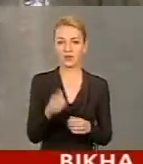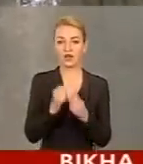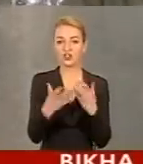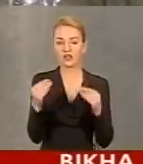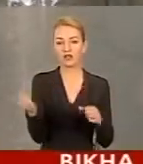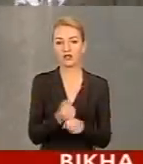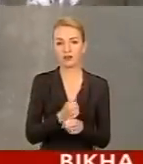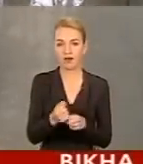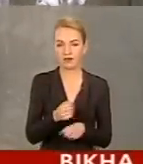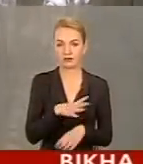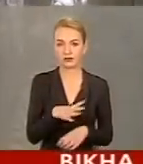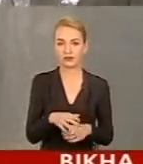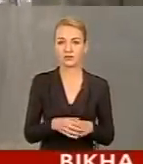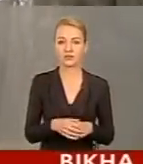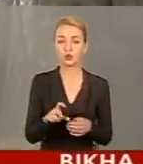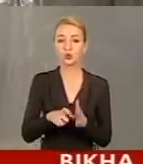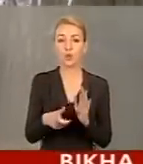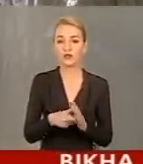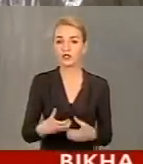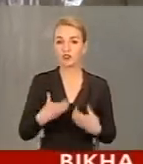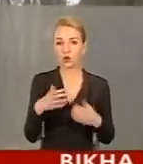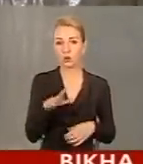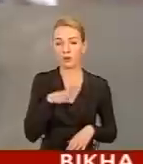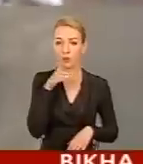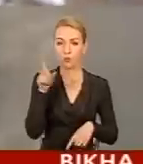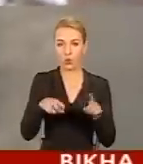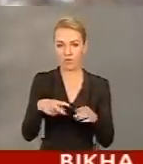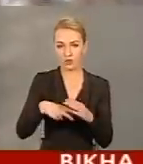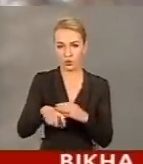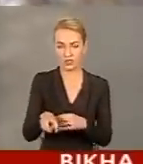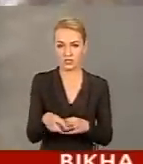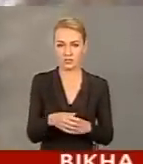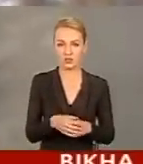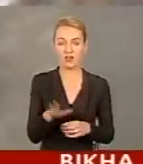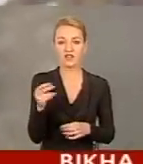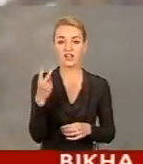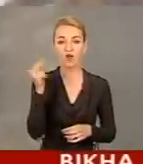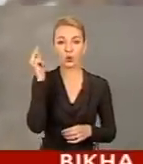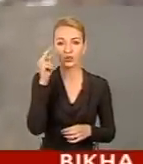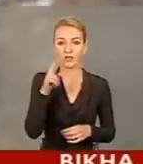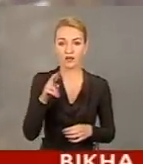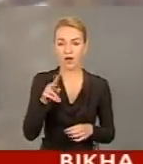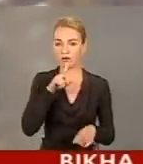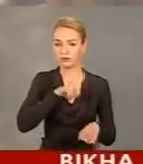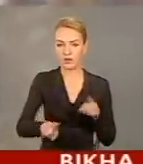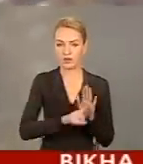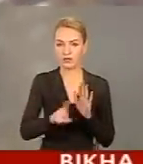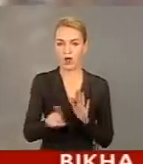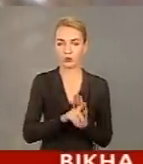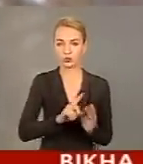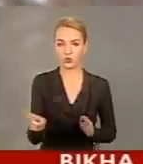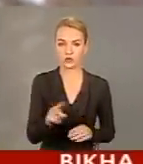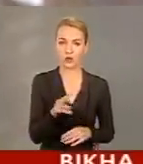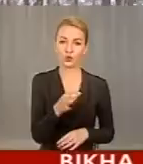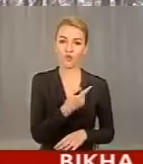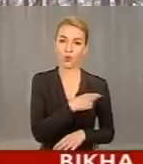грюже. З кімнати навіть страшно було порою виходити. Всі два курси я, можна сказати, літаю туди-сюди. То